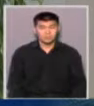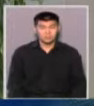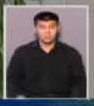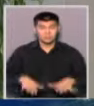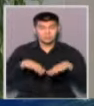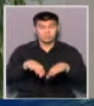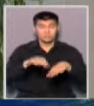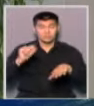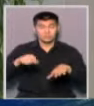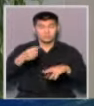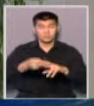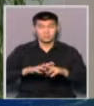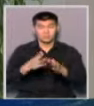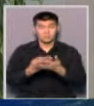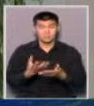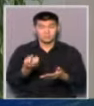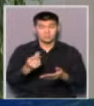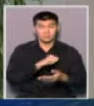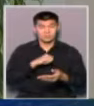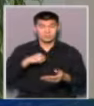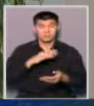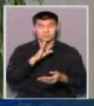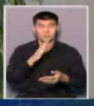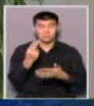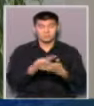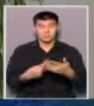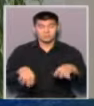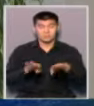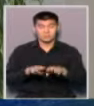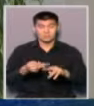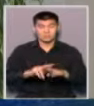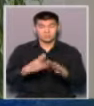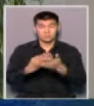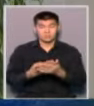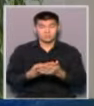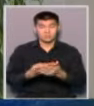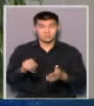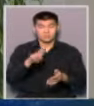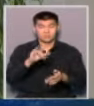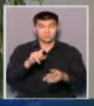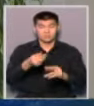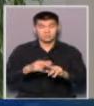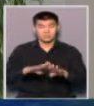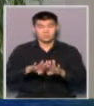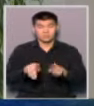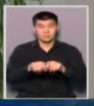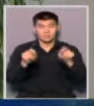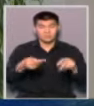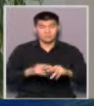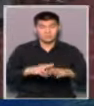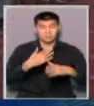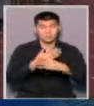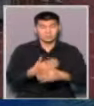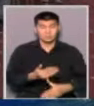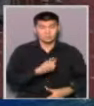тігін жаңағы тігіп және де өзімнің қызым сурет салатыны бар, сол суреттер арқылы дизайнерскийді ашуға ниетіміз